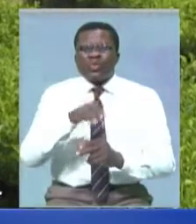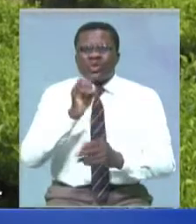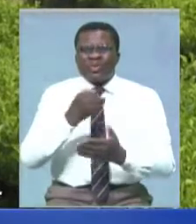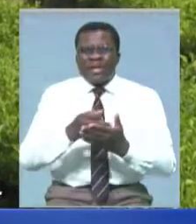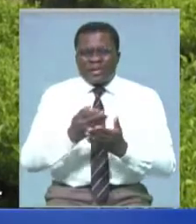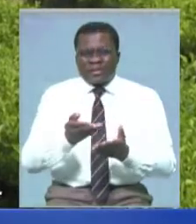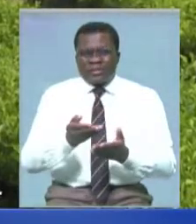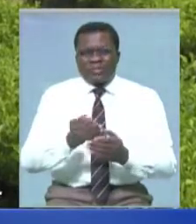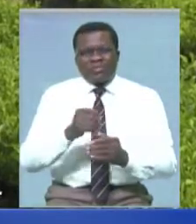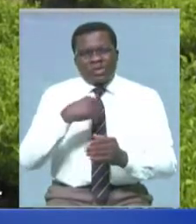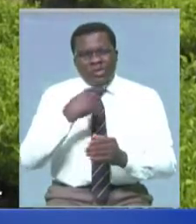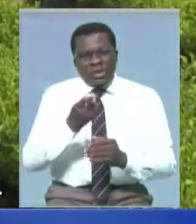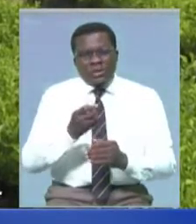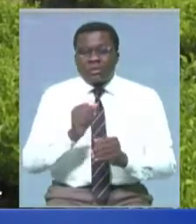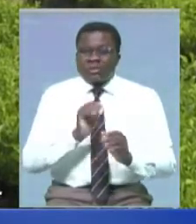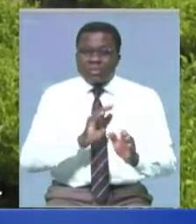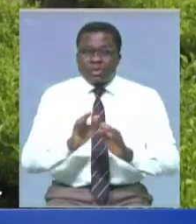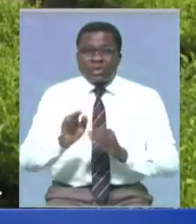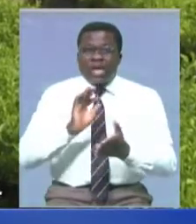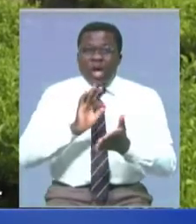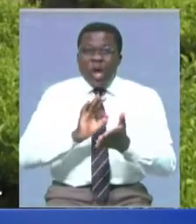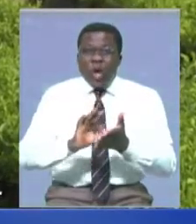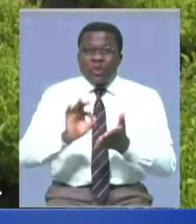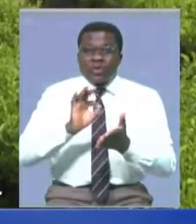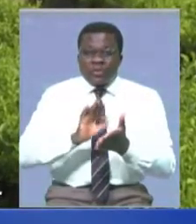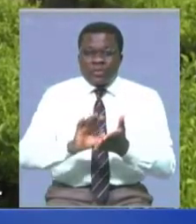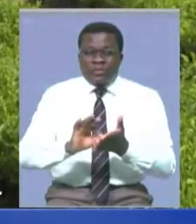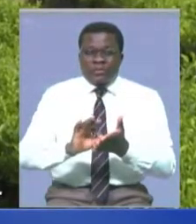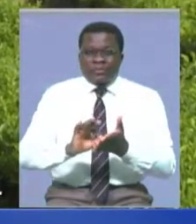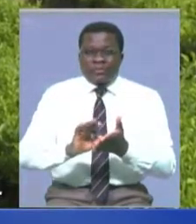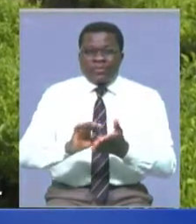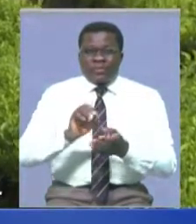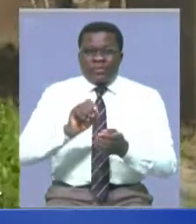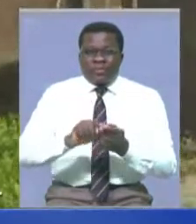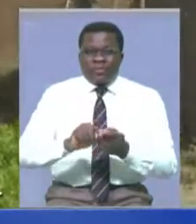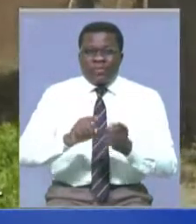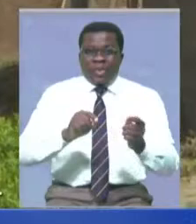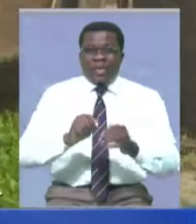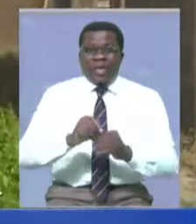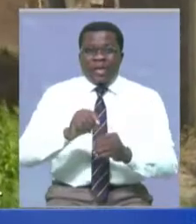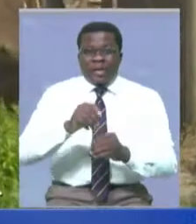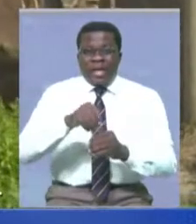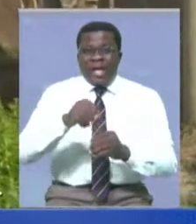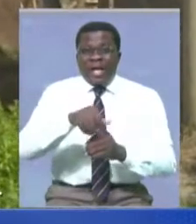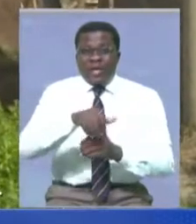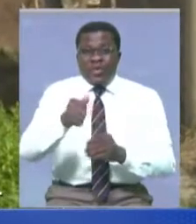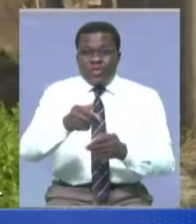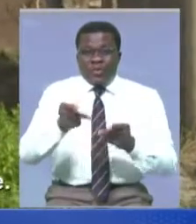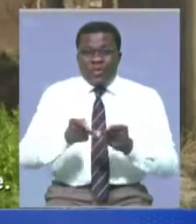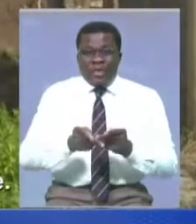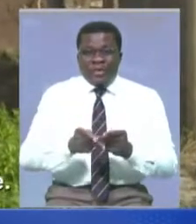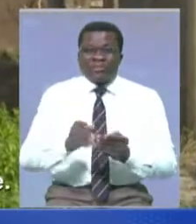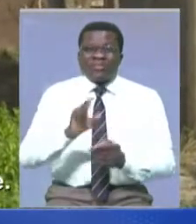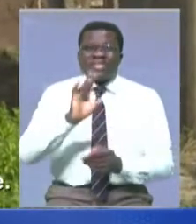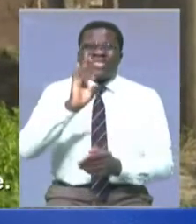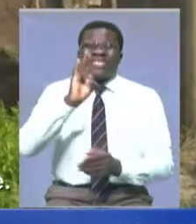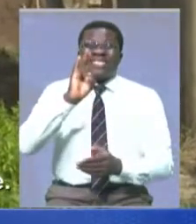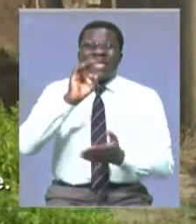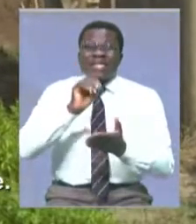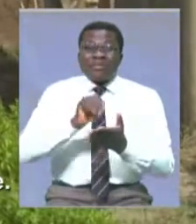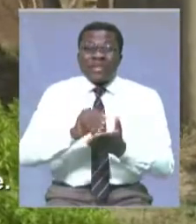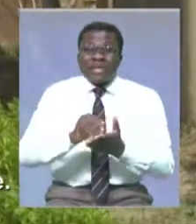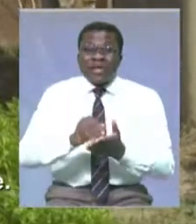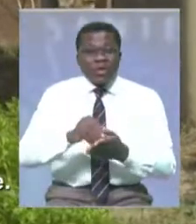Vous avez des blocs, des comptes d'eau et Percours Bethesda. 17 millions, nous avons